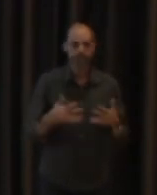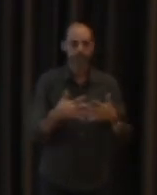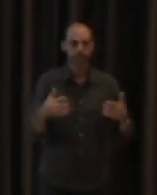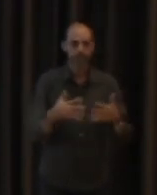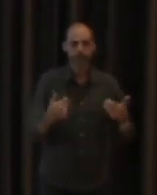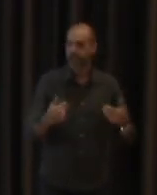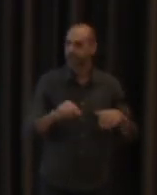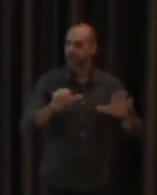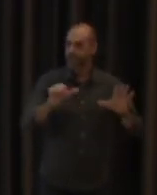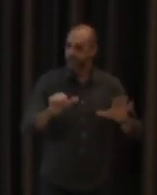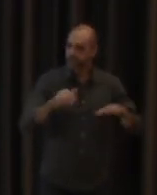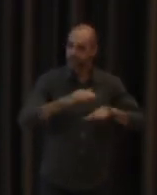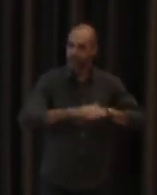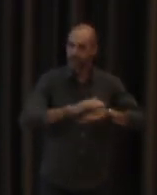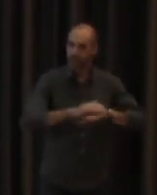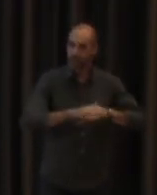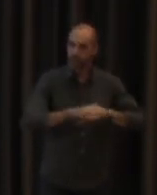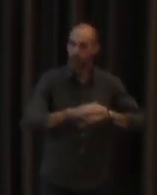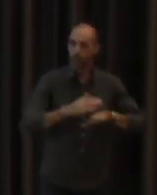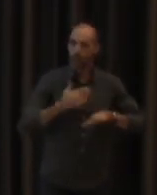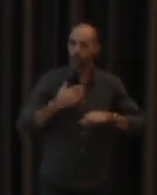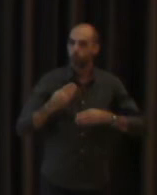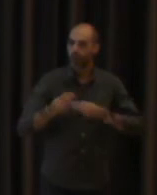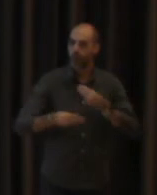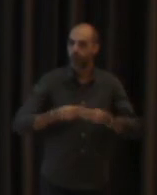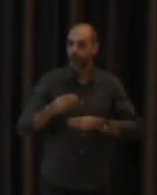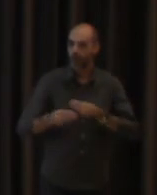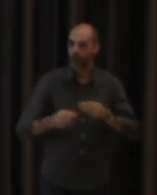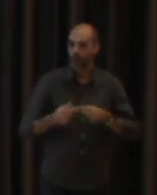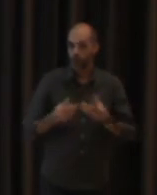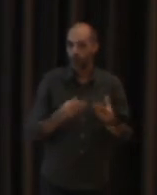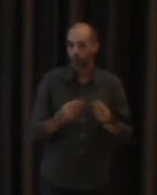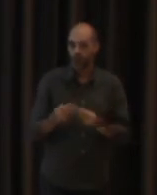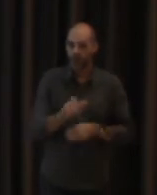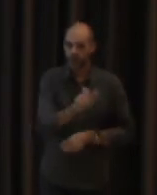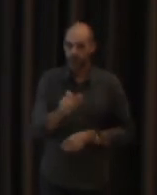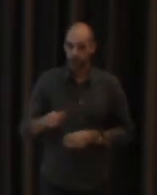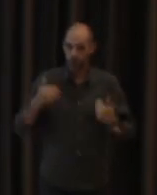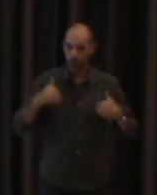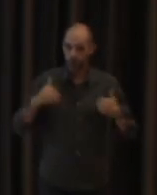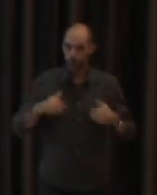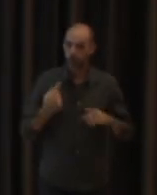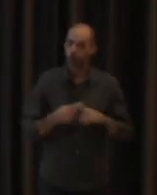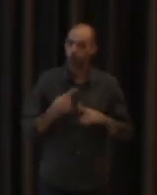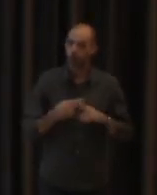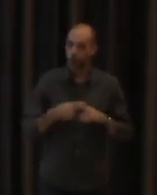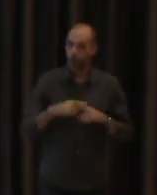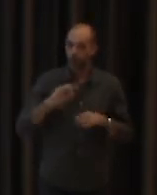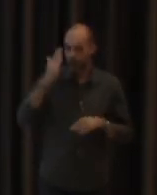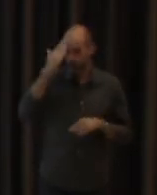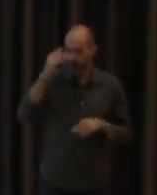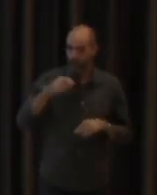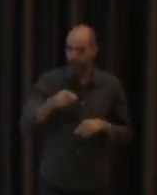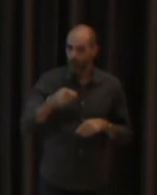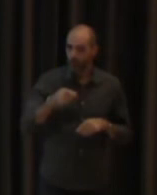6, el verb ha predicat d'una pluralitat d'individus, el verb avenir-se, perquè el subjecte expressa